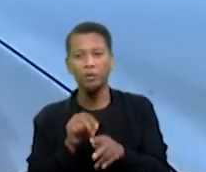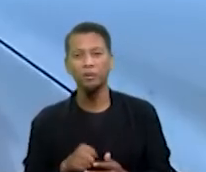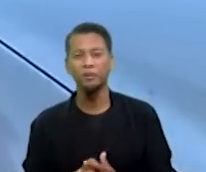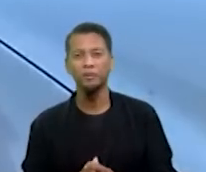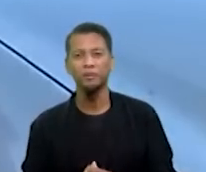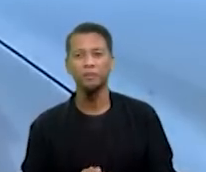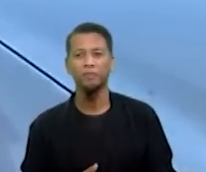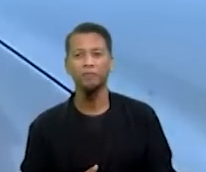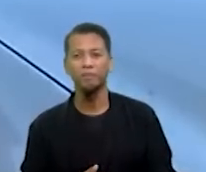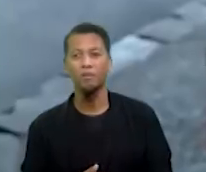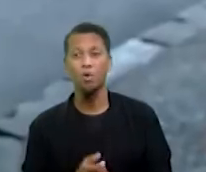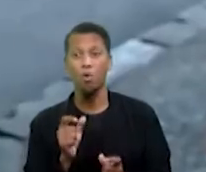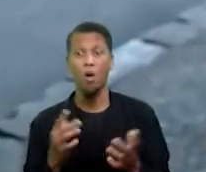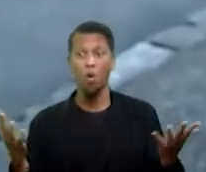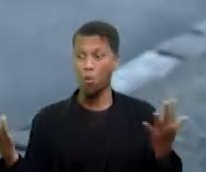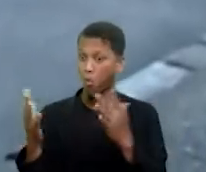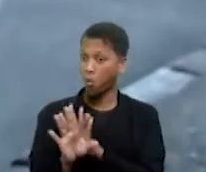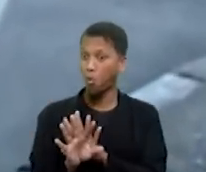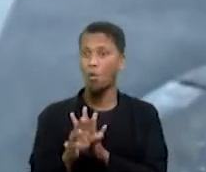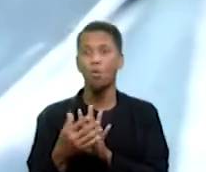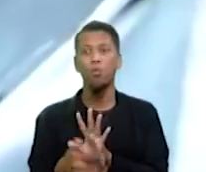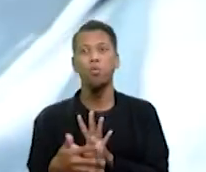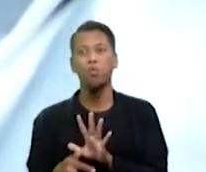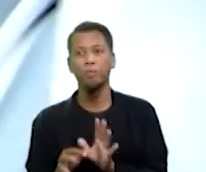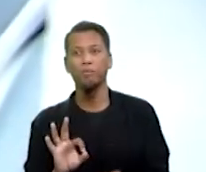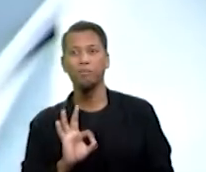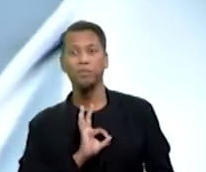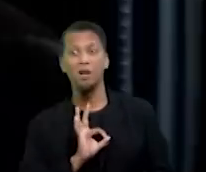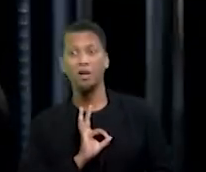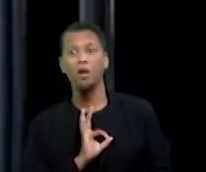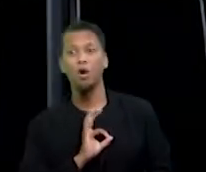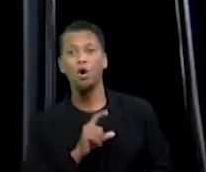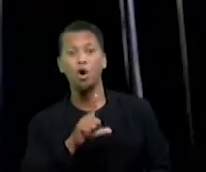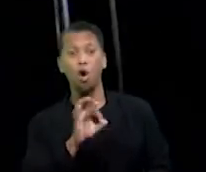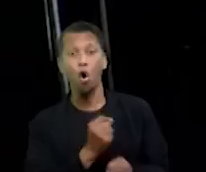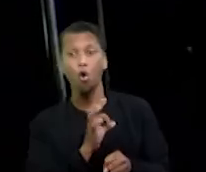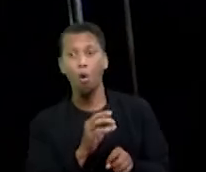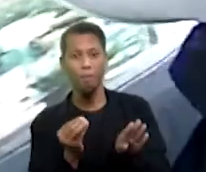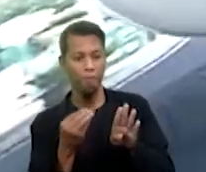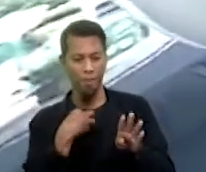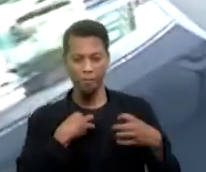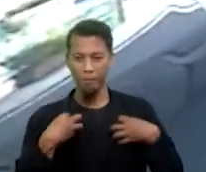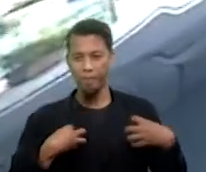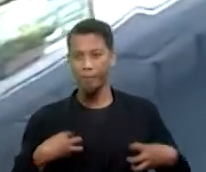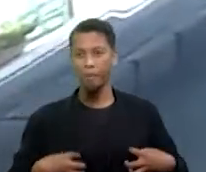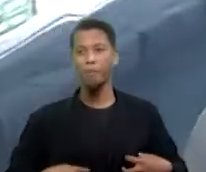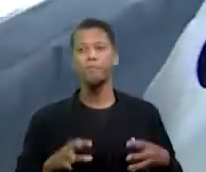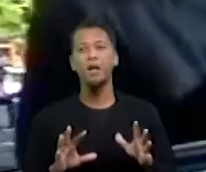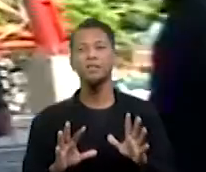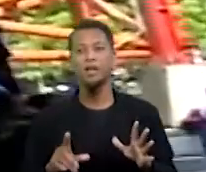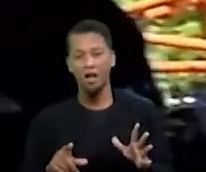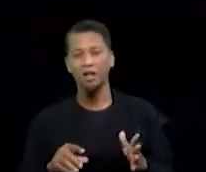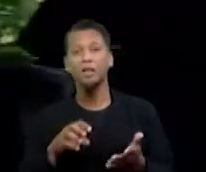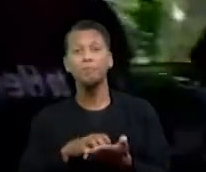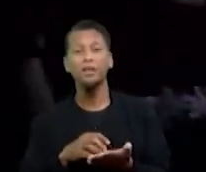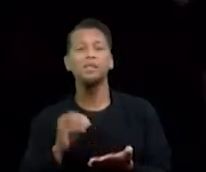Antusias penonton terlihat dari atribut lengkap berlogo Formula E yang mereka kenakan. Salah satunya di gerbang barat Pantai Ancol. Mereka yang masuk